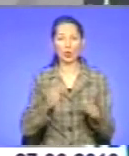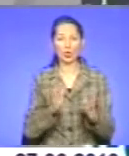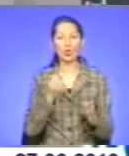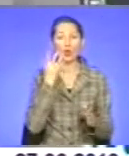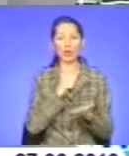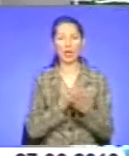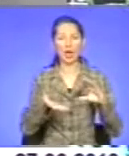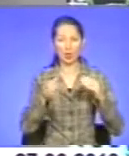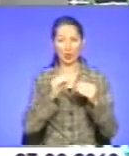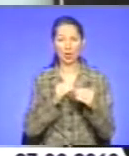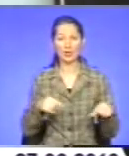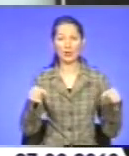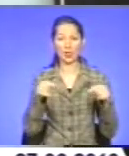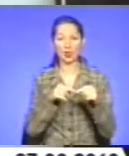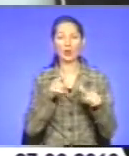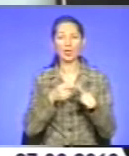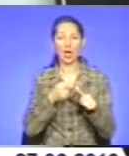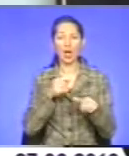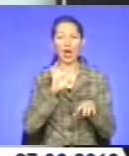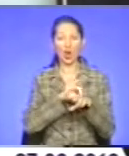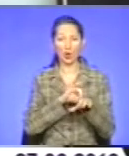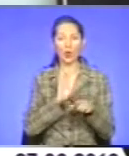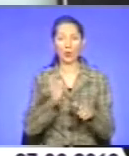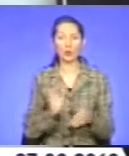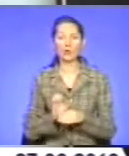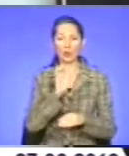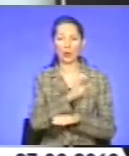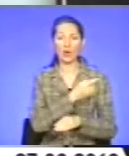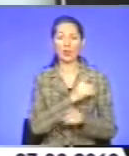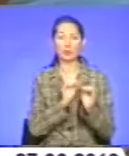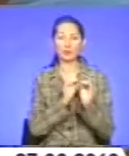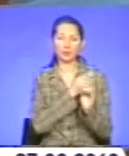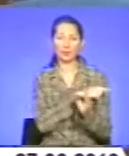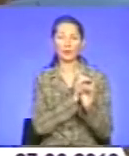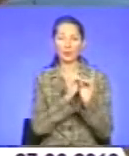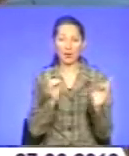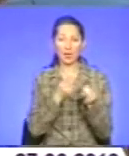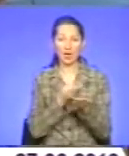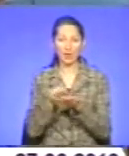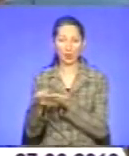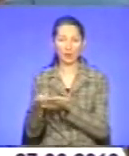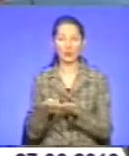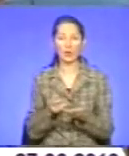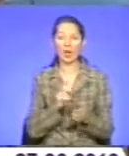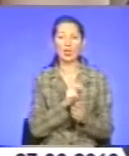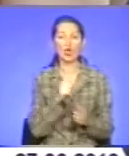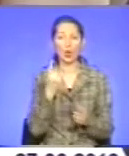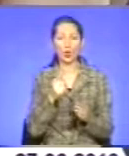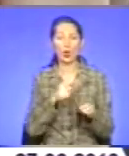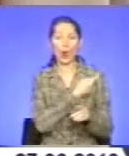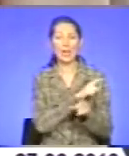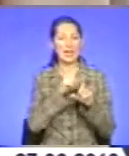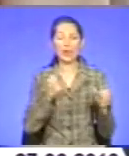спеціалізоване відділення. Жоден лікувальний заклад не закриють, деякі реорганізовуватимуть, щоб ефективно надавати допомогу. В